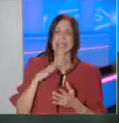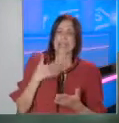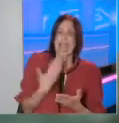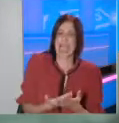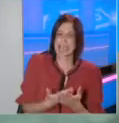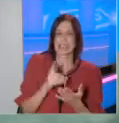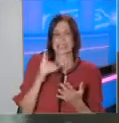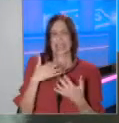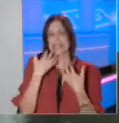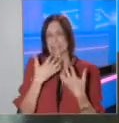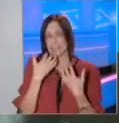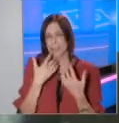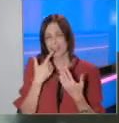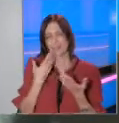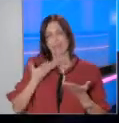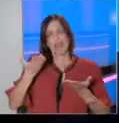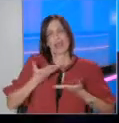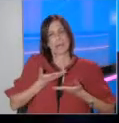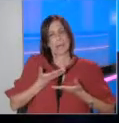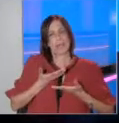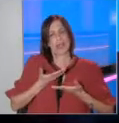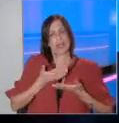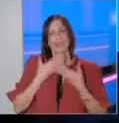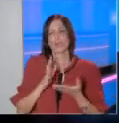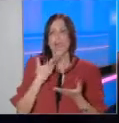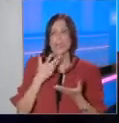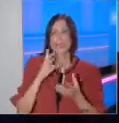סיוע, ולפעמים דרך הדיבור בצ'אט